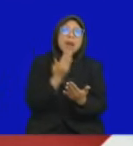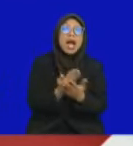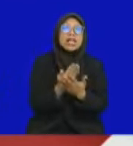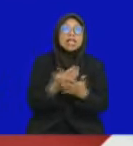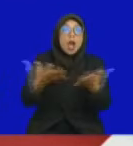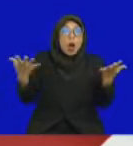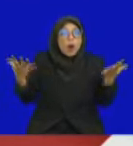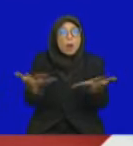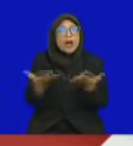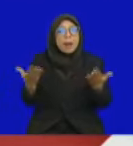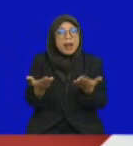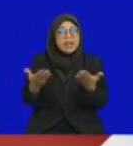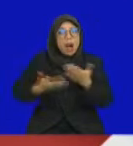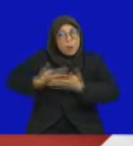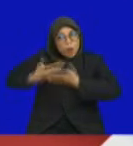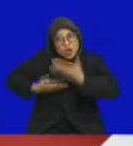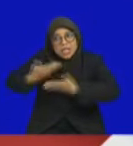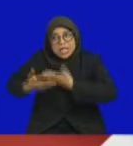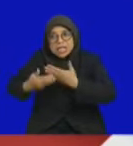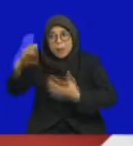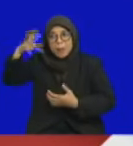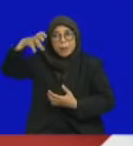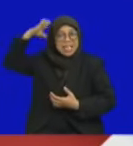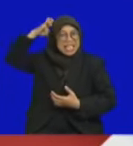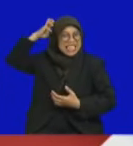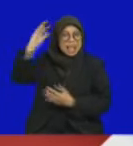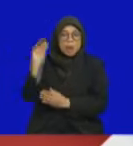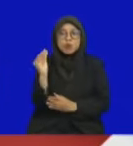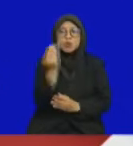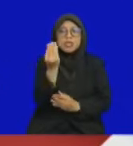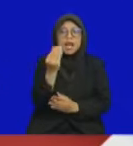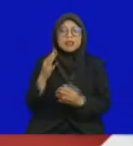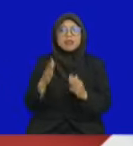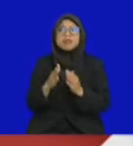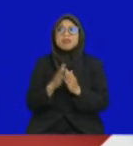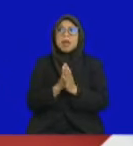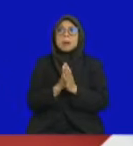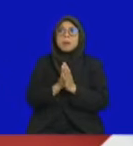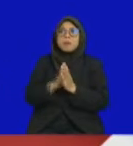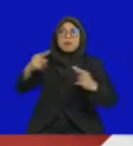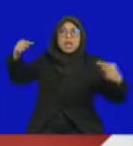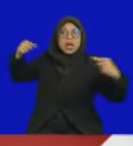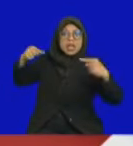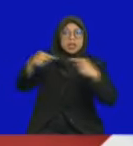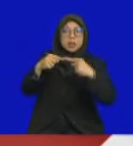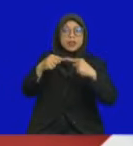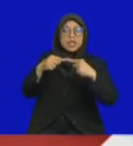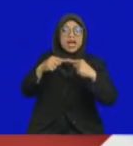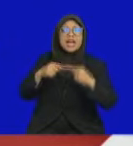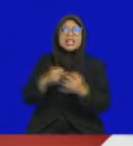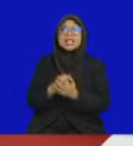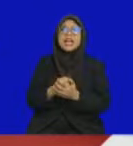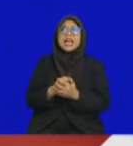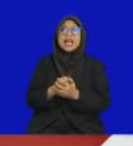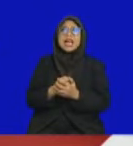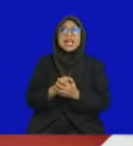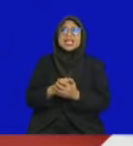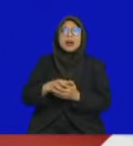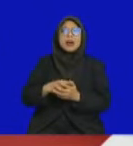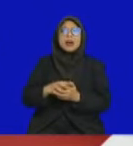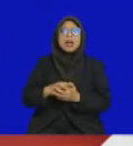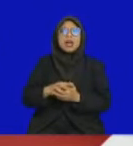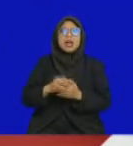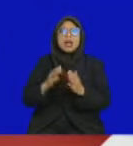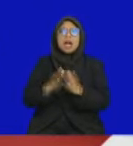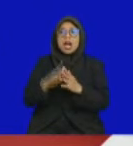Bagaimana proses antara pemerintah pusat membangun koneksitas dengan Islamic Development Bank antara